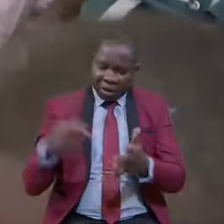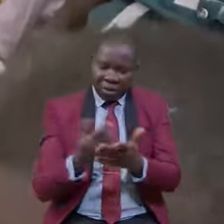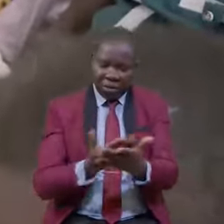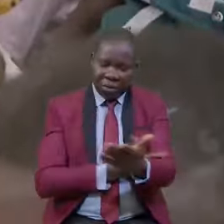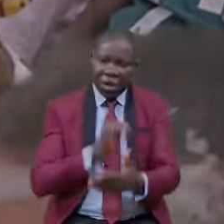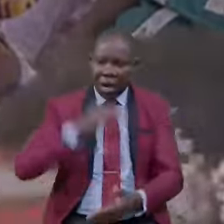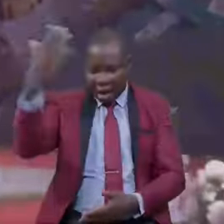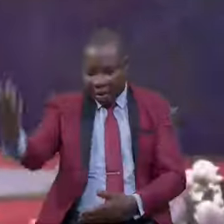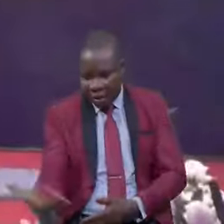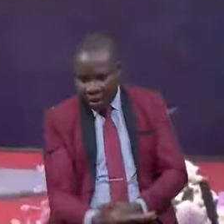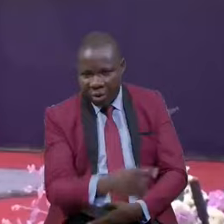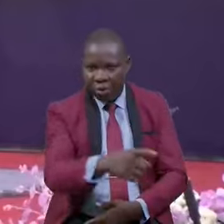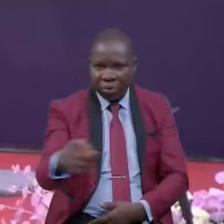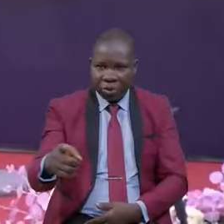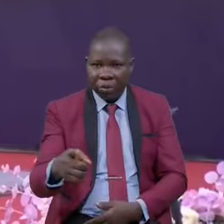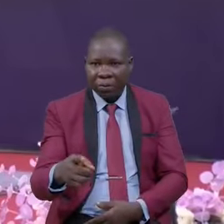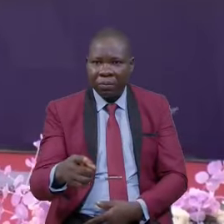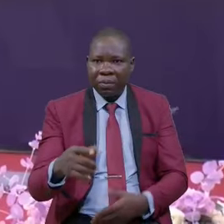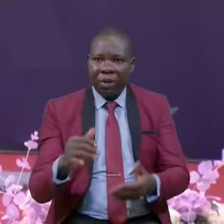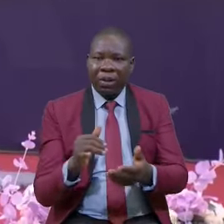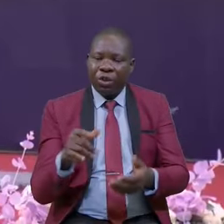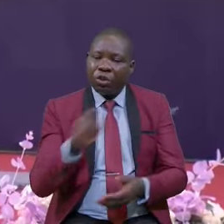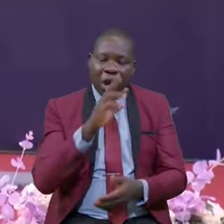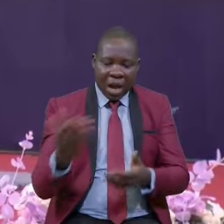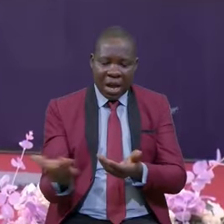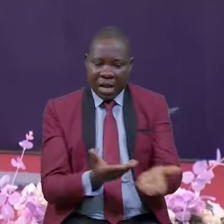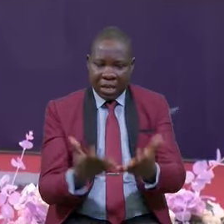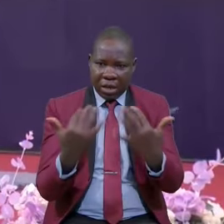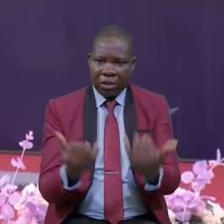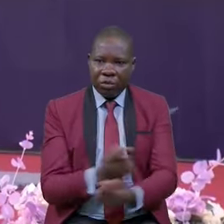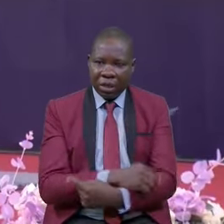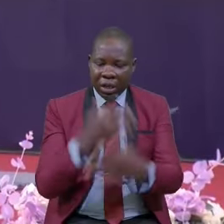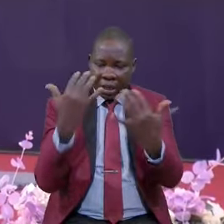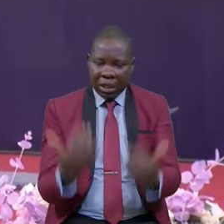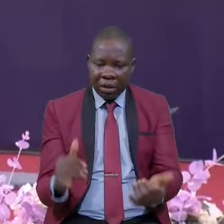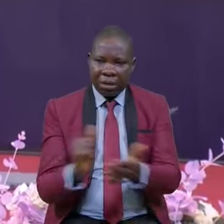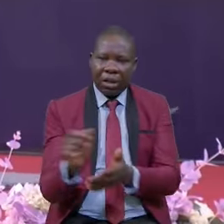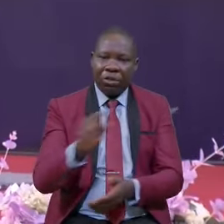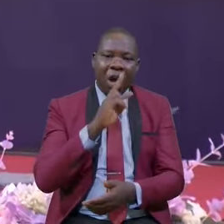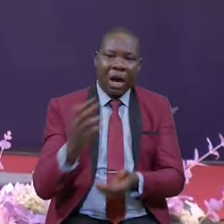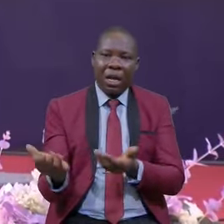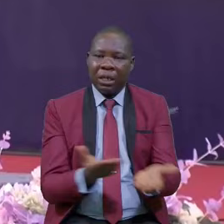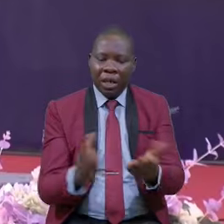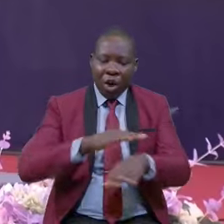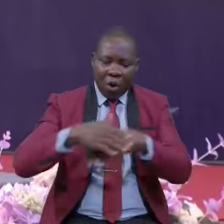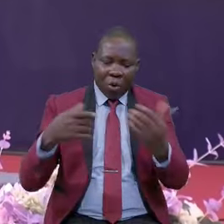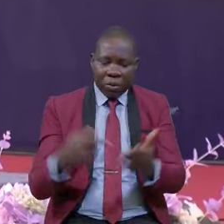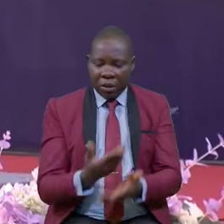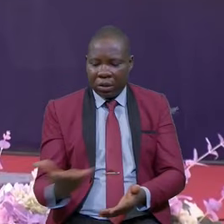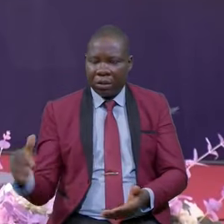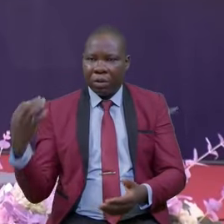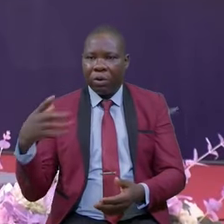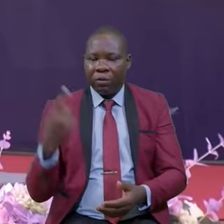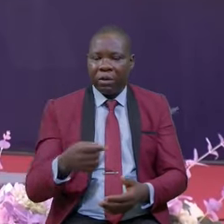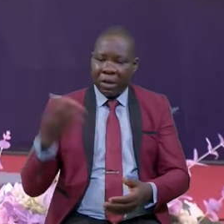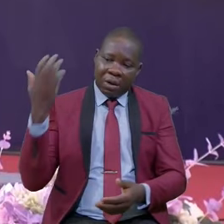You are here today. Tu es là aujourd'hui. And now that you are et maintenant que tu es ici, toutes ces choses du passé, elles